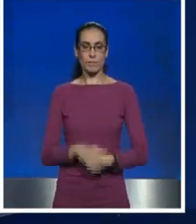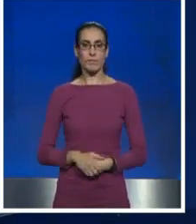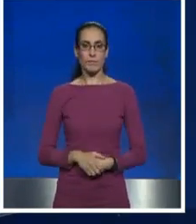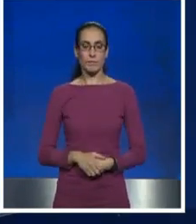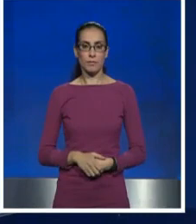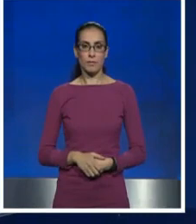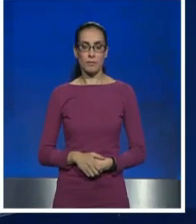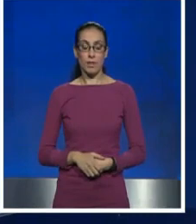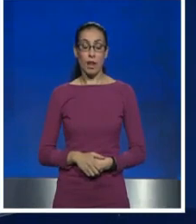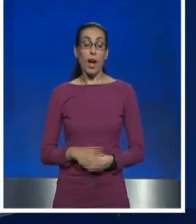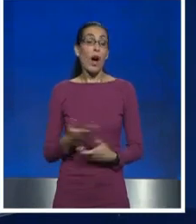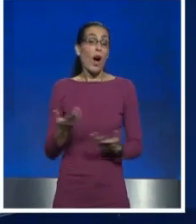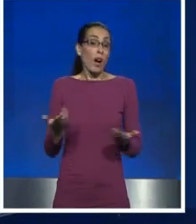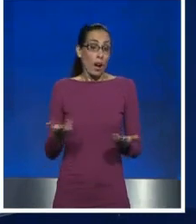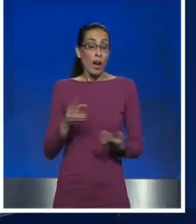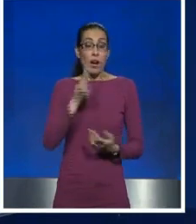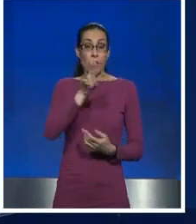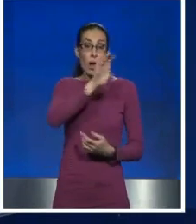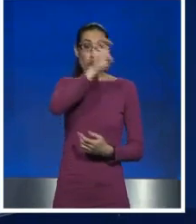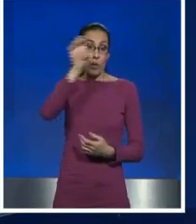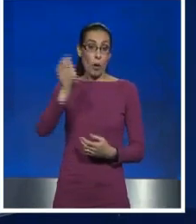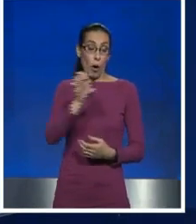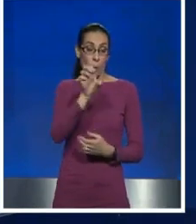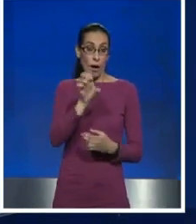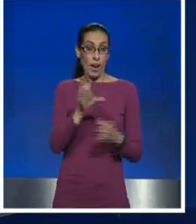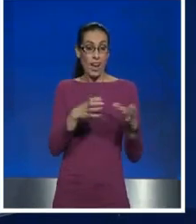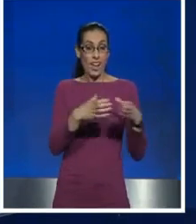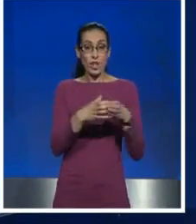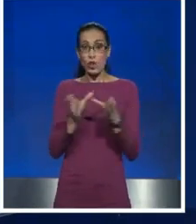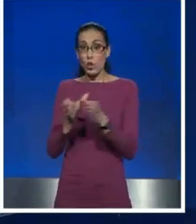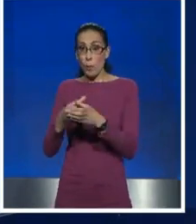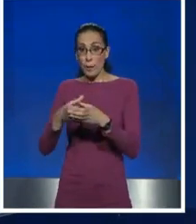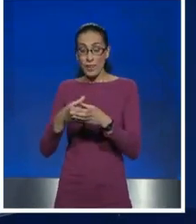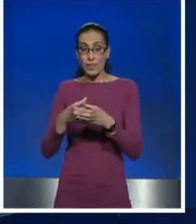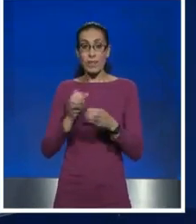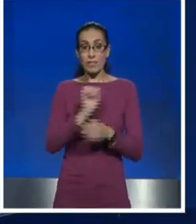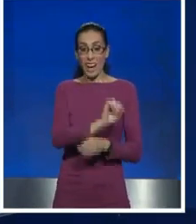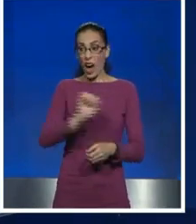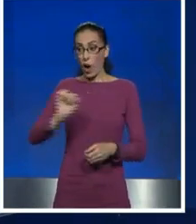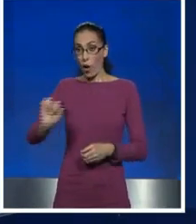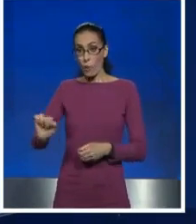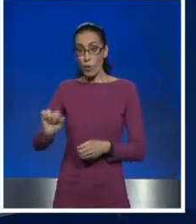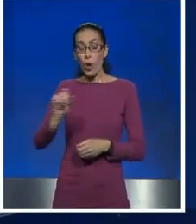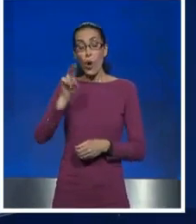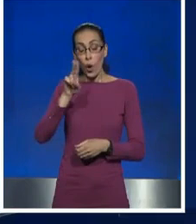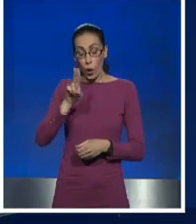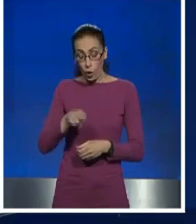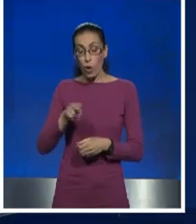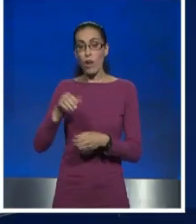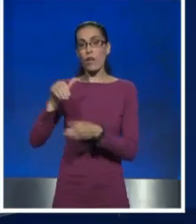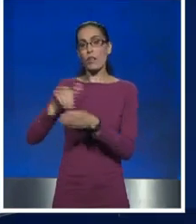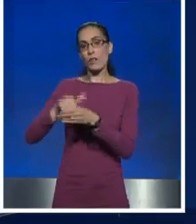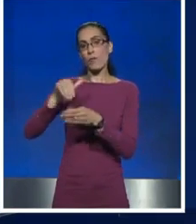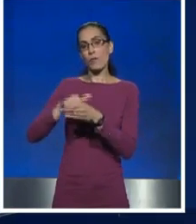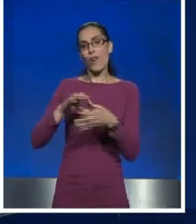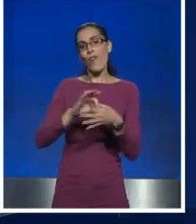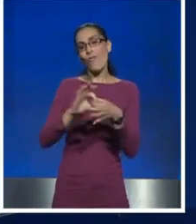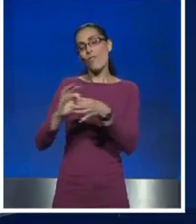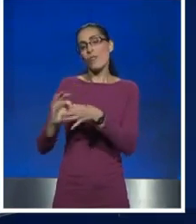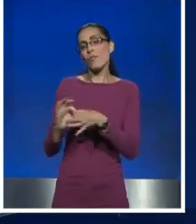Wara kollox fl-Ewropa il-gruppi li qegħdin fihom it-tnejn li huma ħaġa waħda, jivvutaw